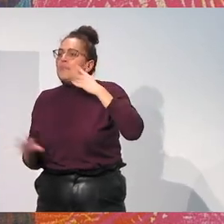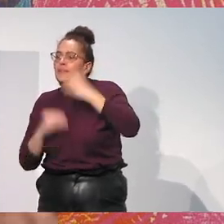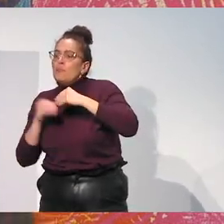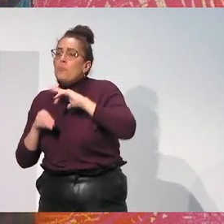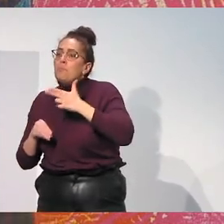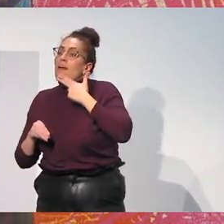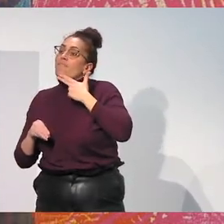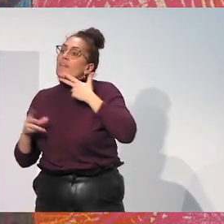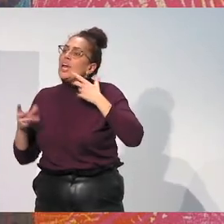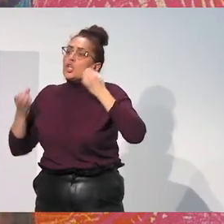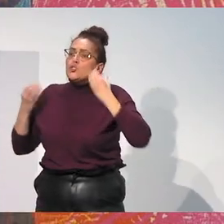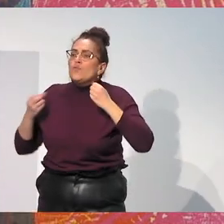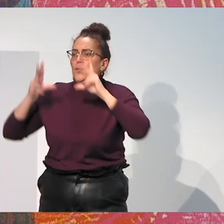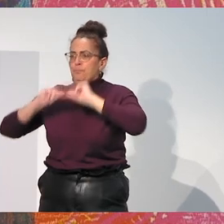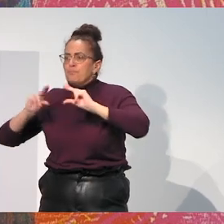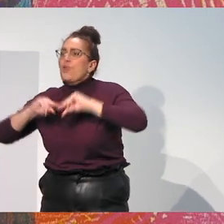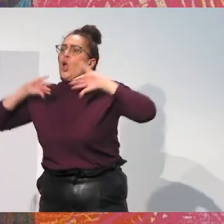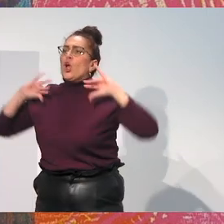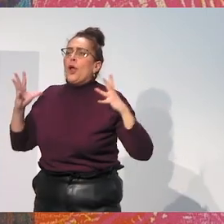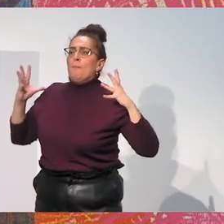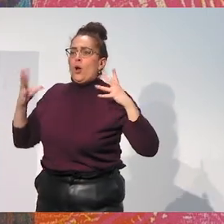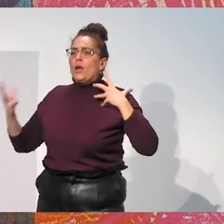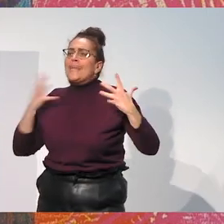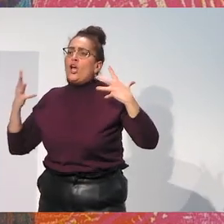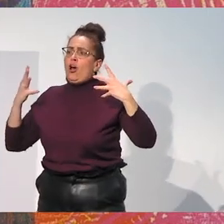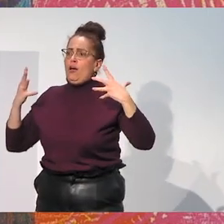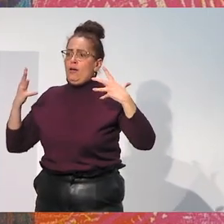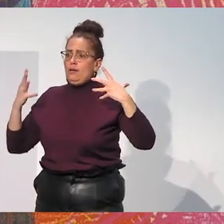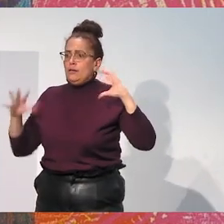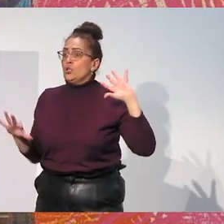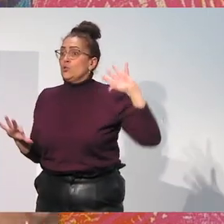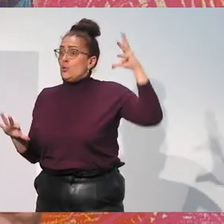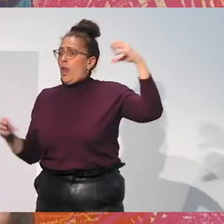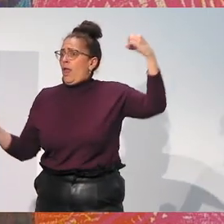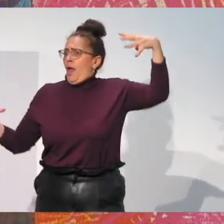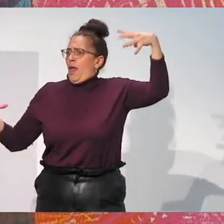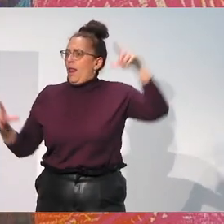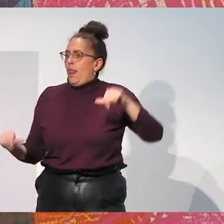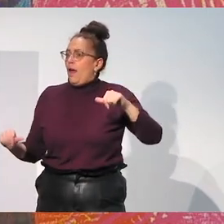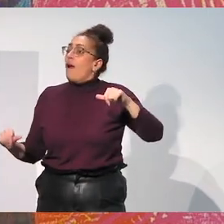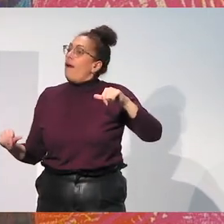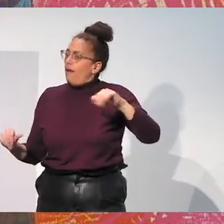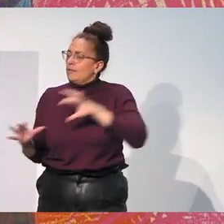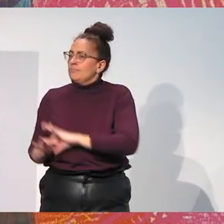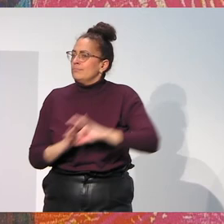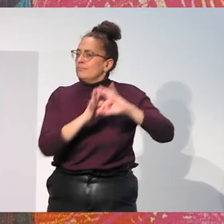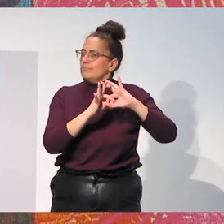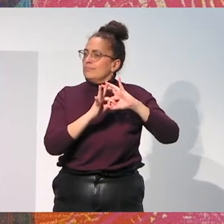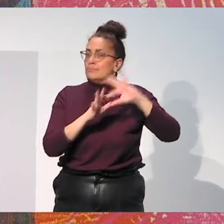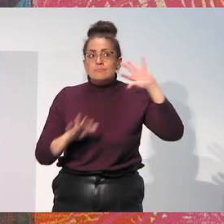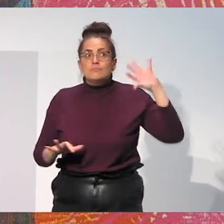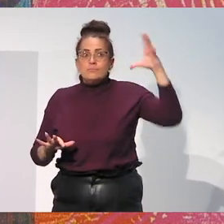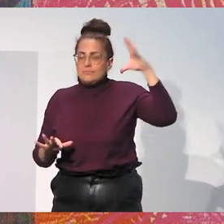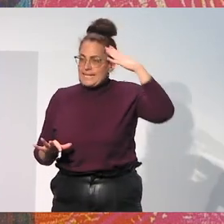Alors il y a une dimension symbolique évidemment, puisque le soleil est une forme de patrimoine